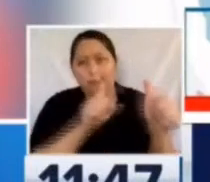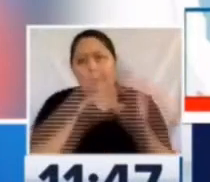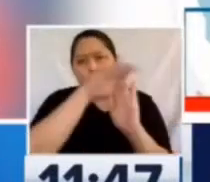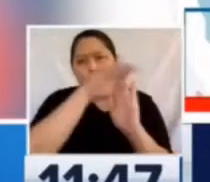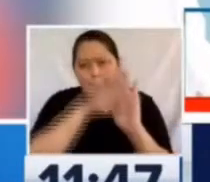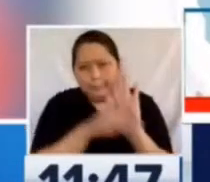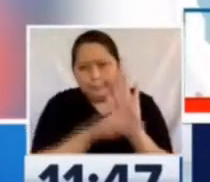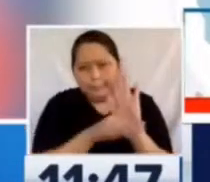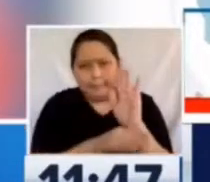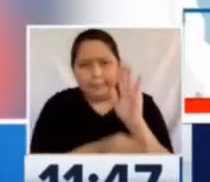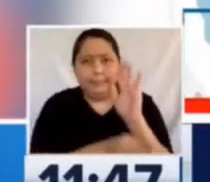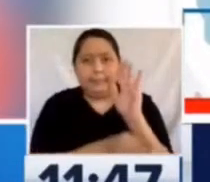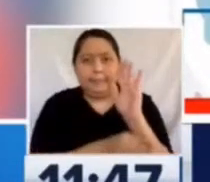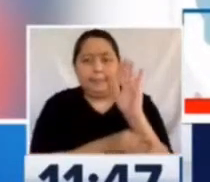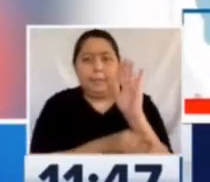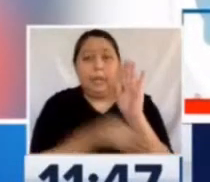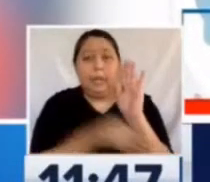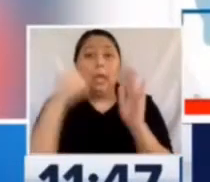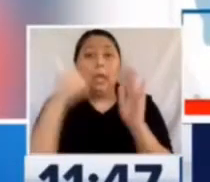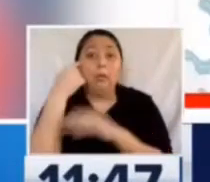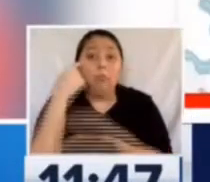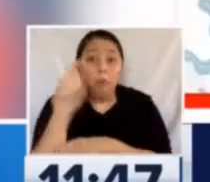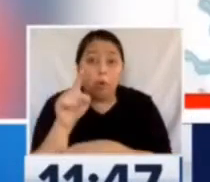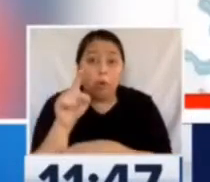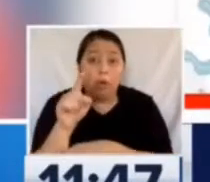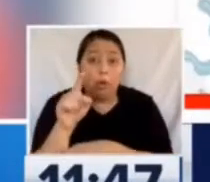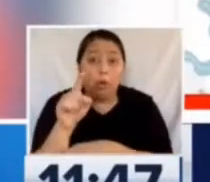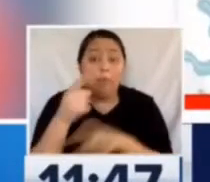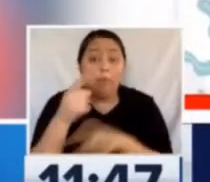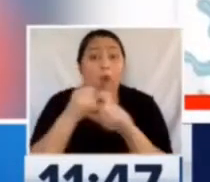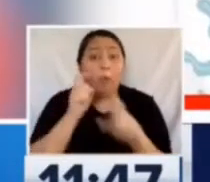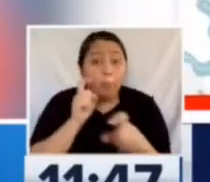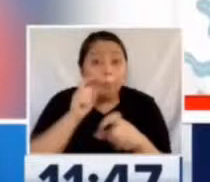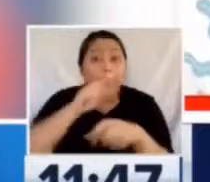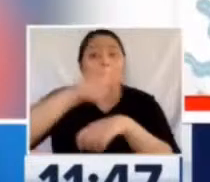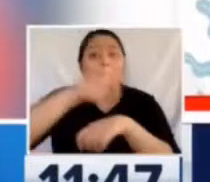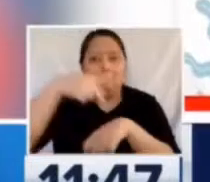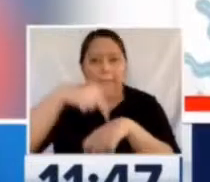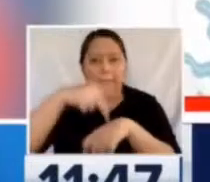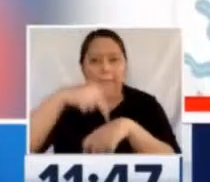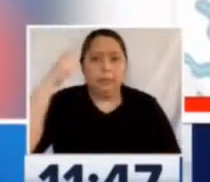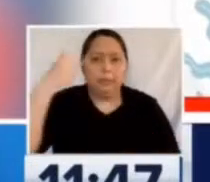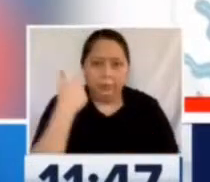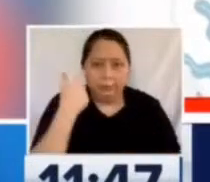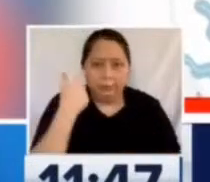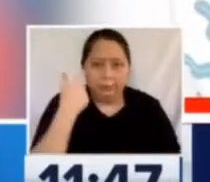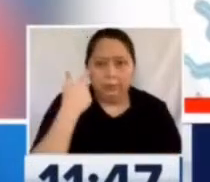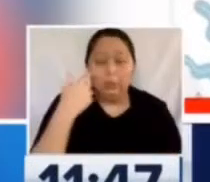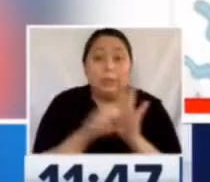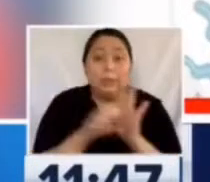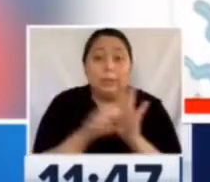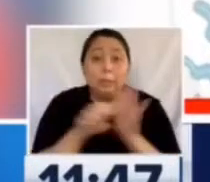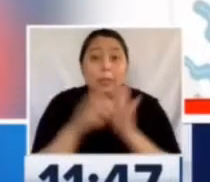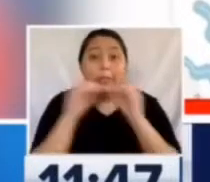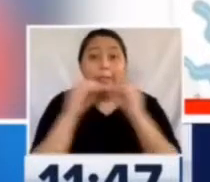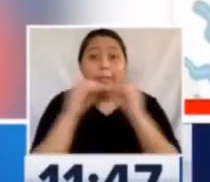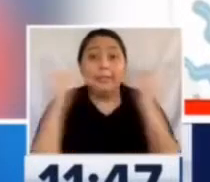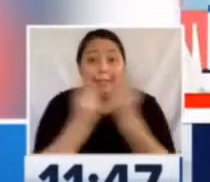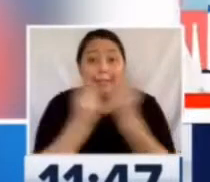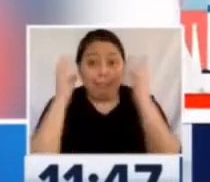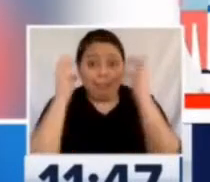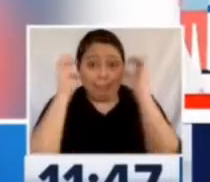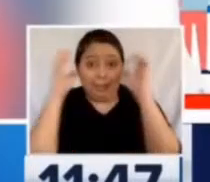gumamit ng mga tools so that they can transition to teaching online. Hindi naman to totally we will start teaching online,